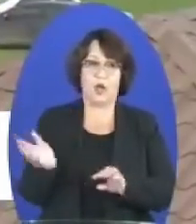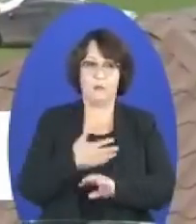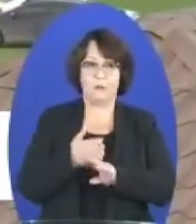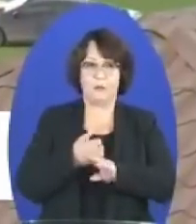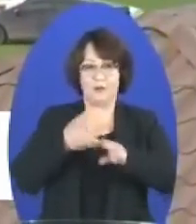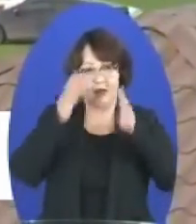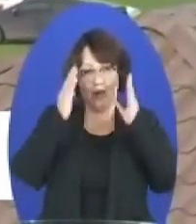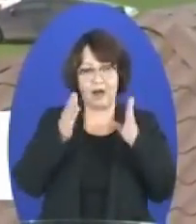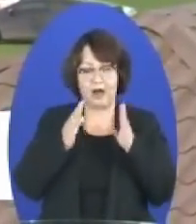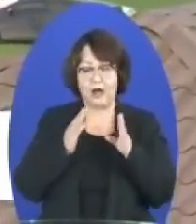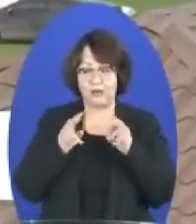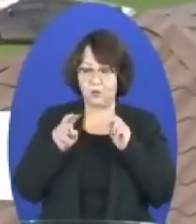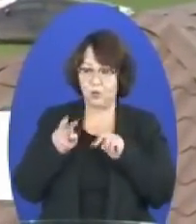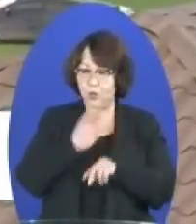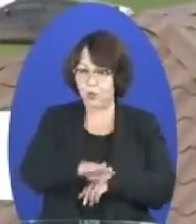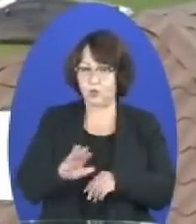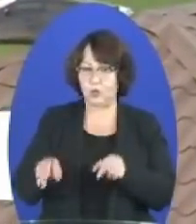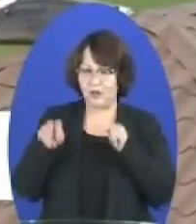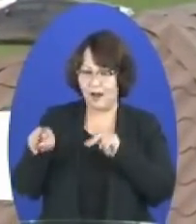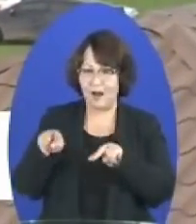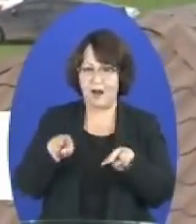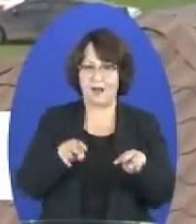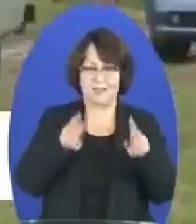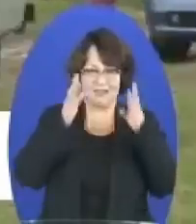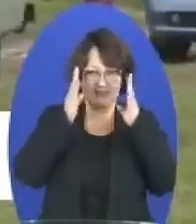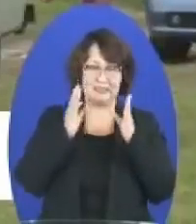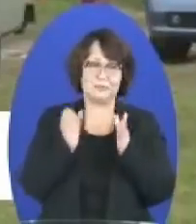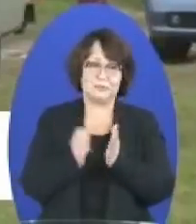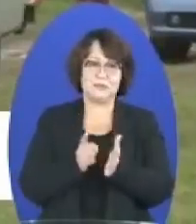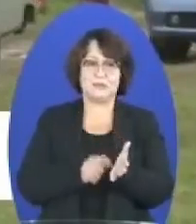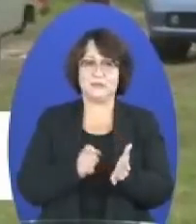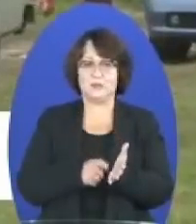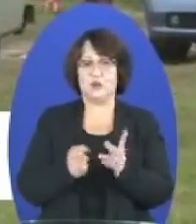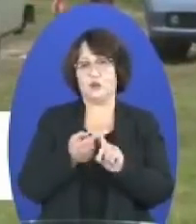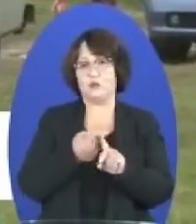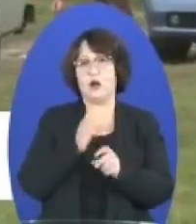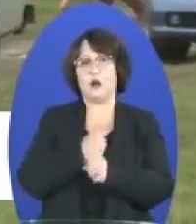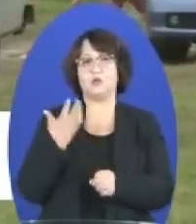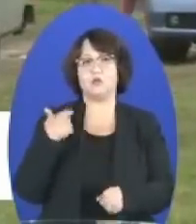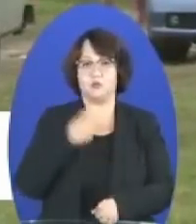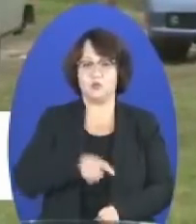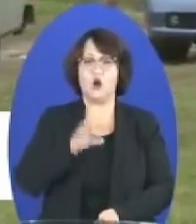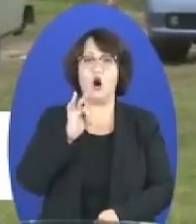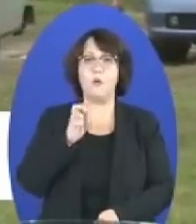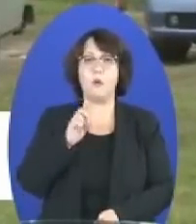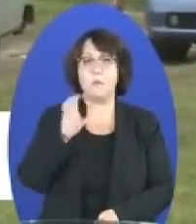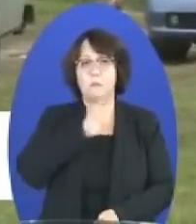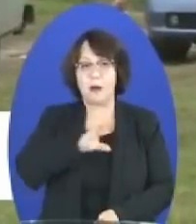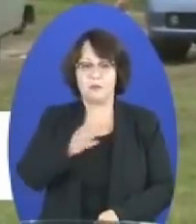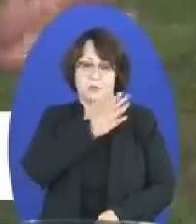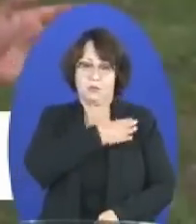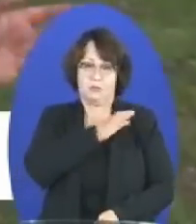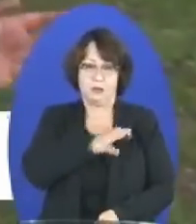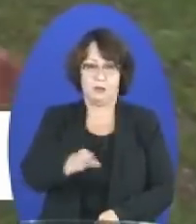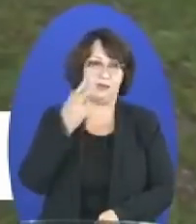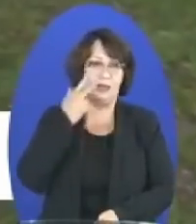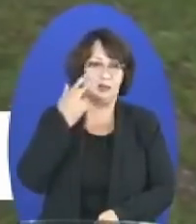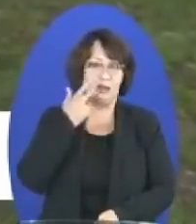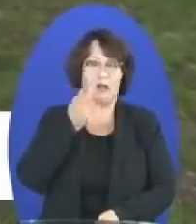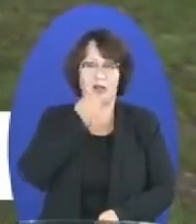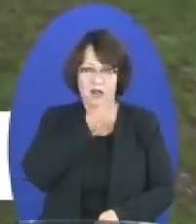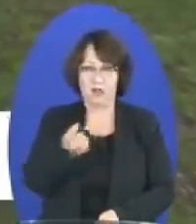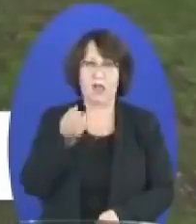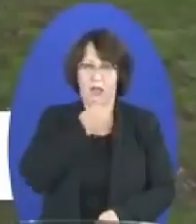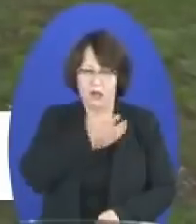хараа хяналтаа бол одоо сайтар тавих нь бол чухал байгаа юм а гэдэг зүйл дээр одоо холбогдох албаныхан онцгой байдлынхан болон цагдаа гэх юм бол байнга сануулж байгаа.